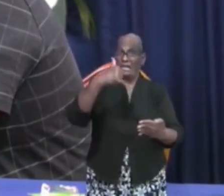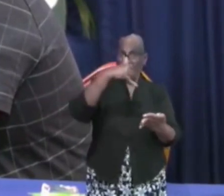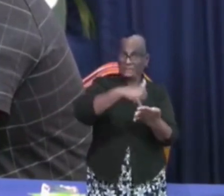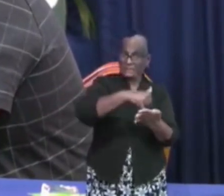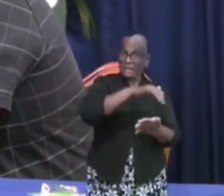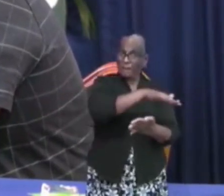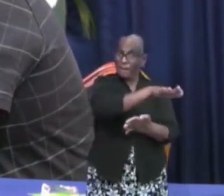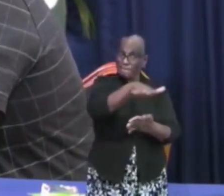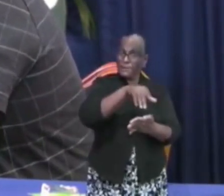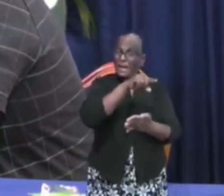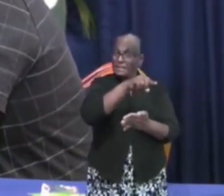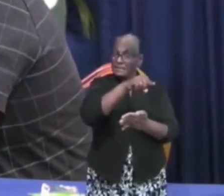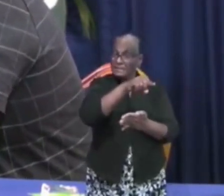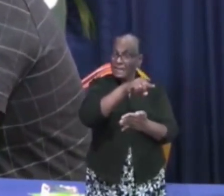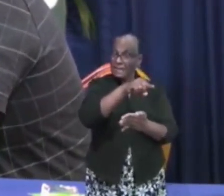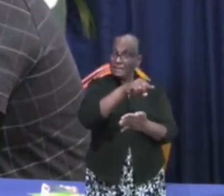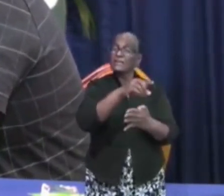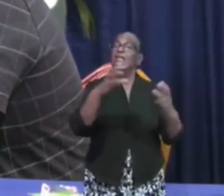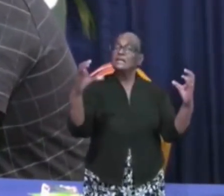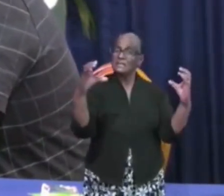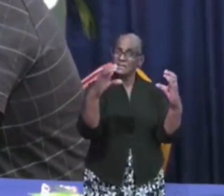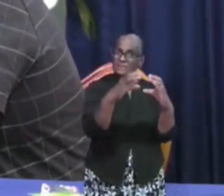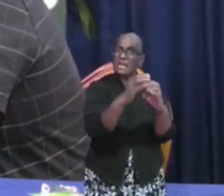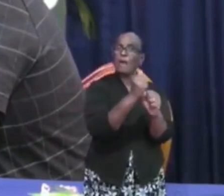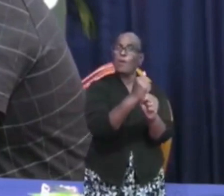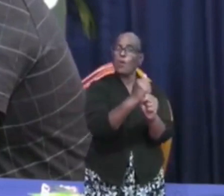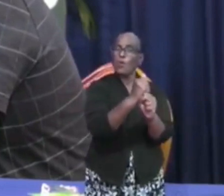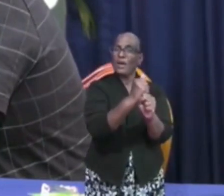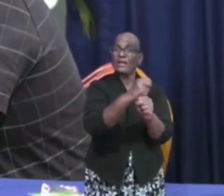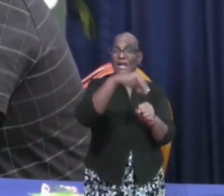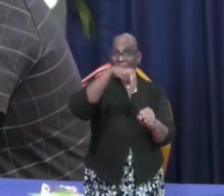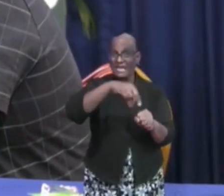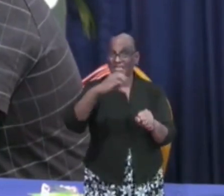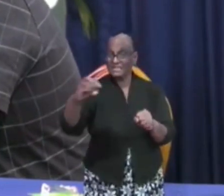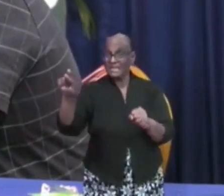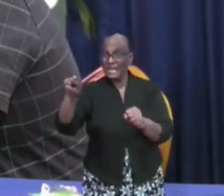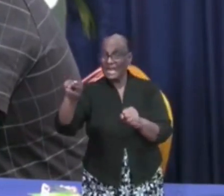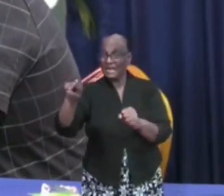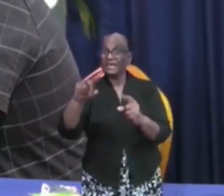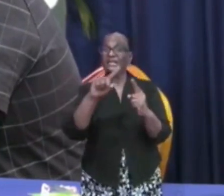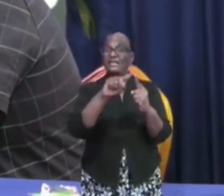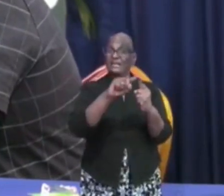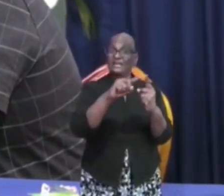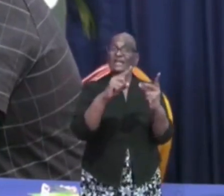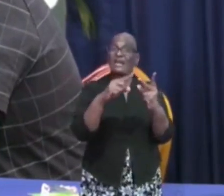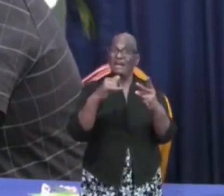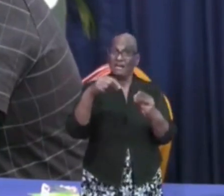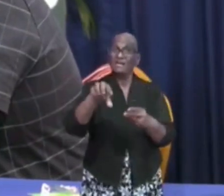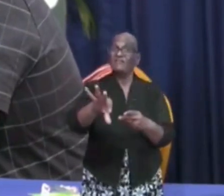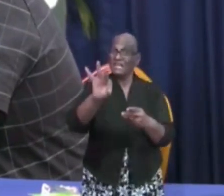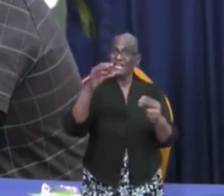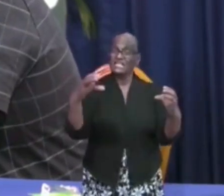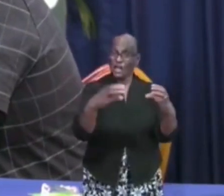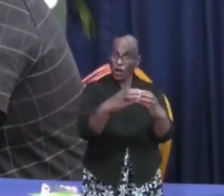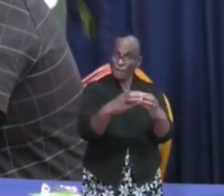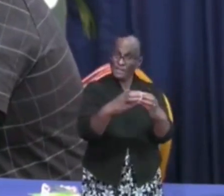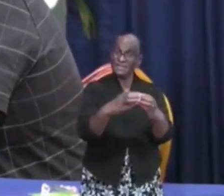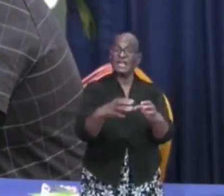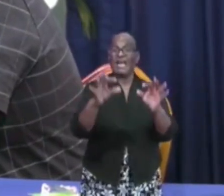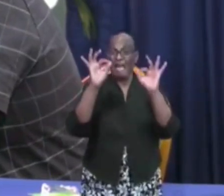stemmingsplaats gaat gebeuren, dat zal dus een samenwerking zijn van zowel NCCR, de verkiezingscommissie en natuurlijk